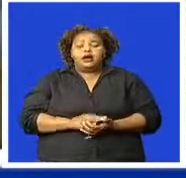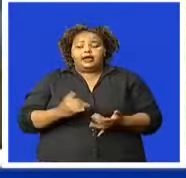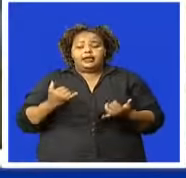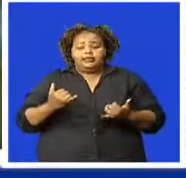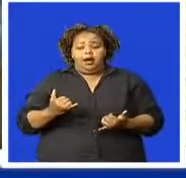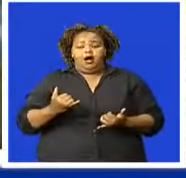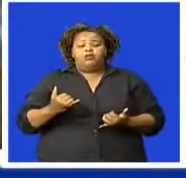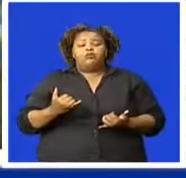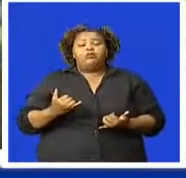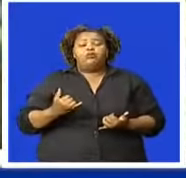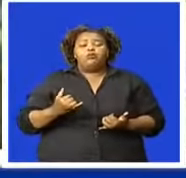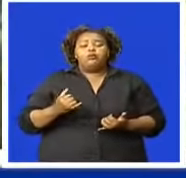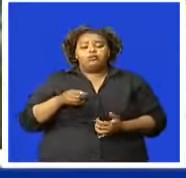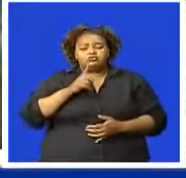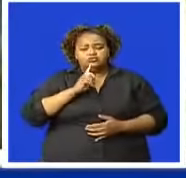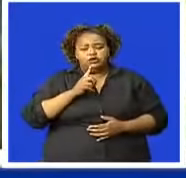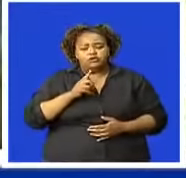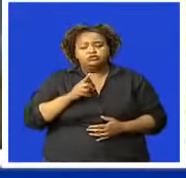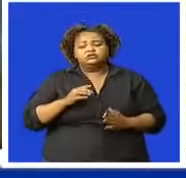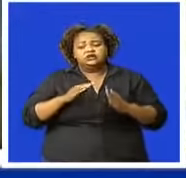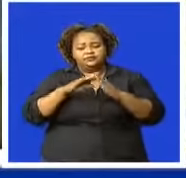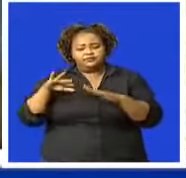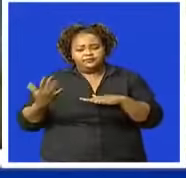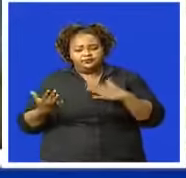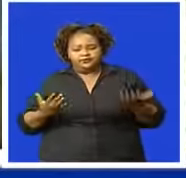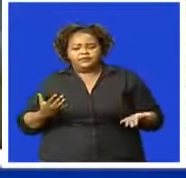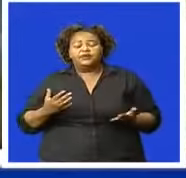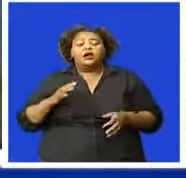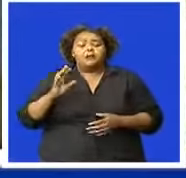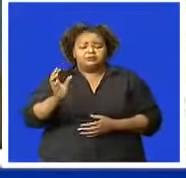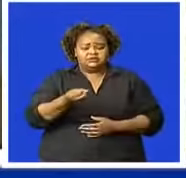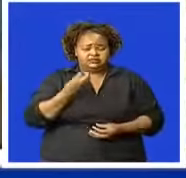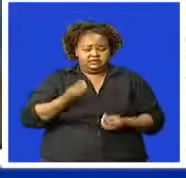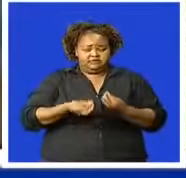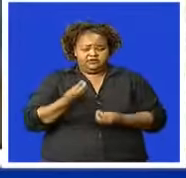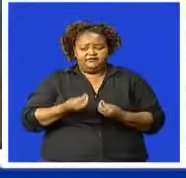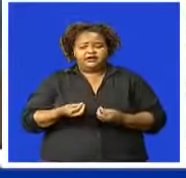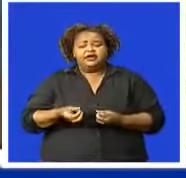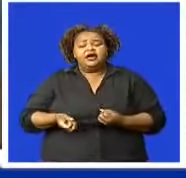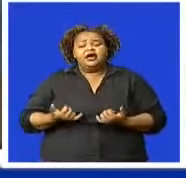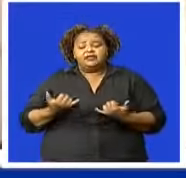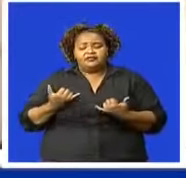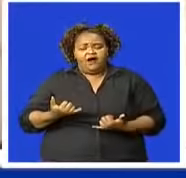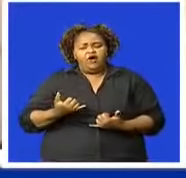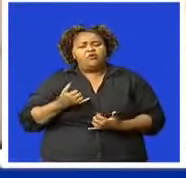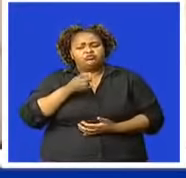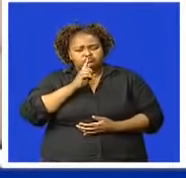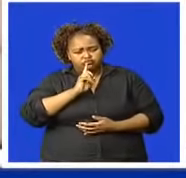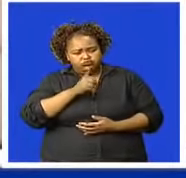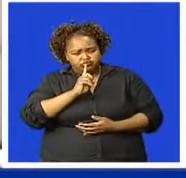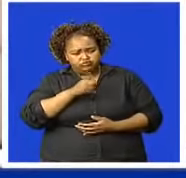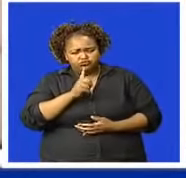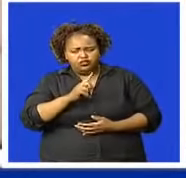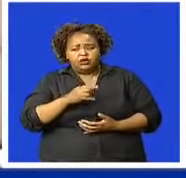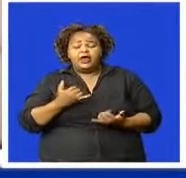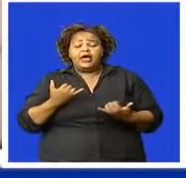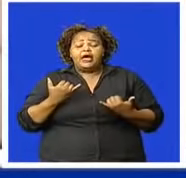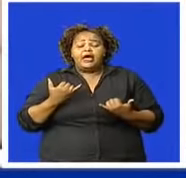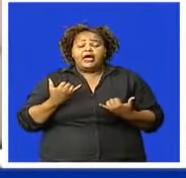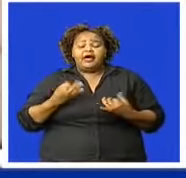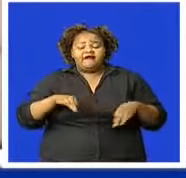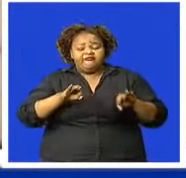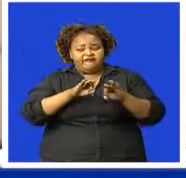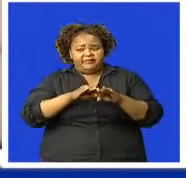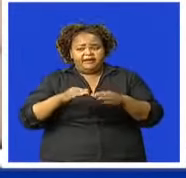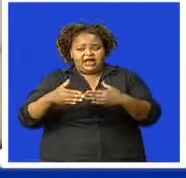Sive sisongela labo msolwa kulesigameko kungaleso sizathu likhaya labo ligadwe emaphoyisa kungumanje. Babe